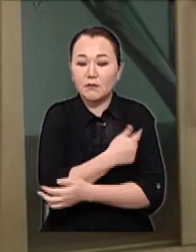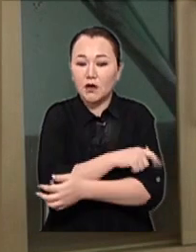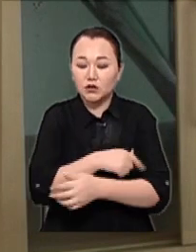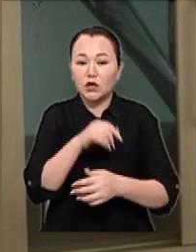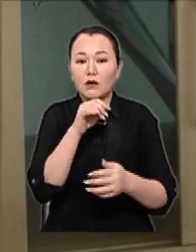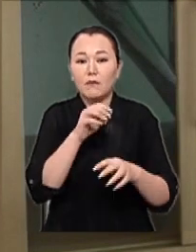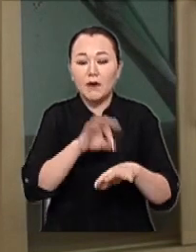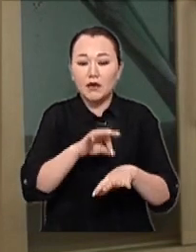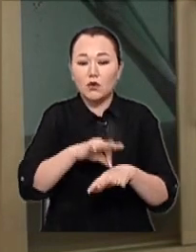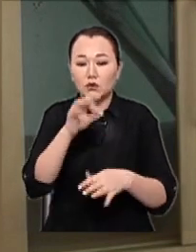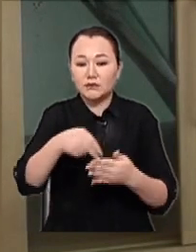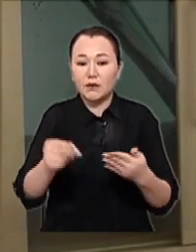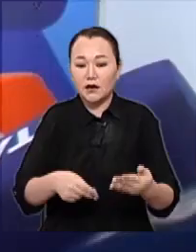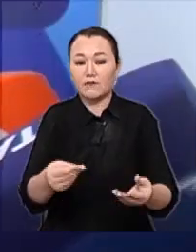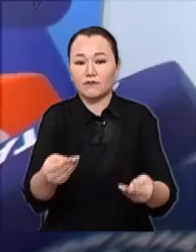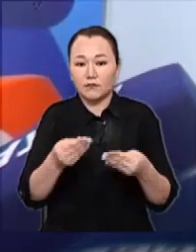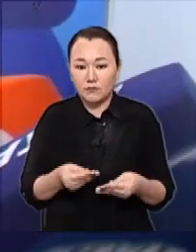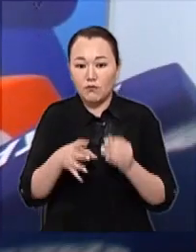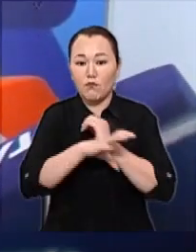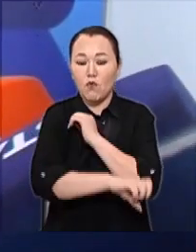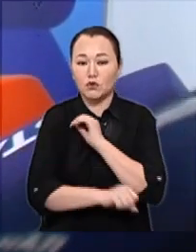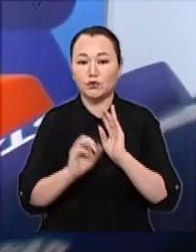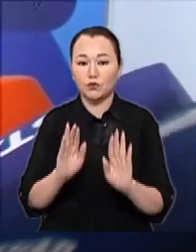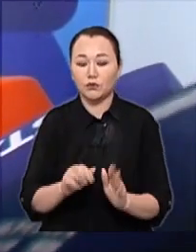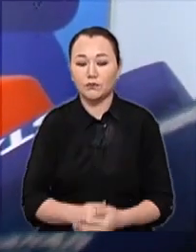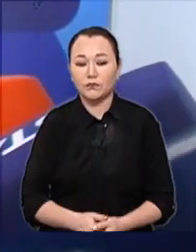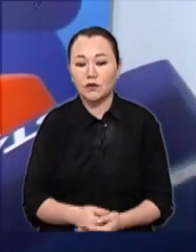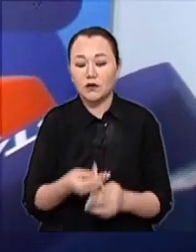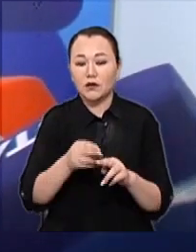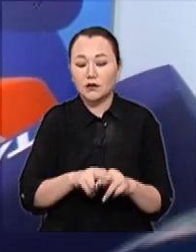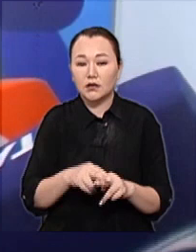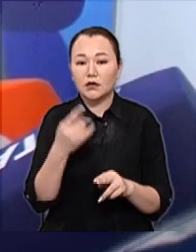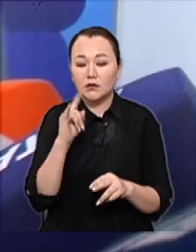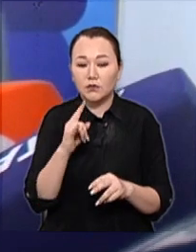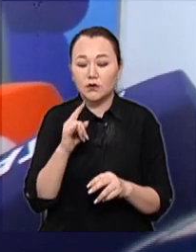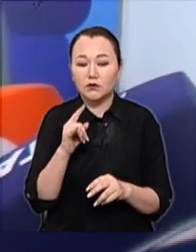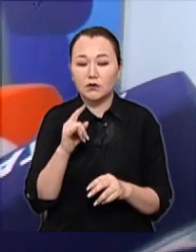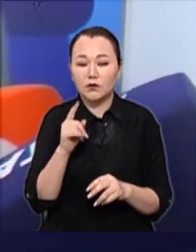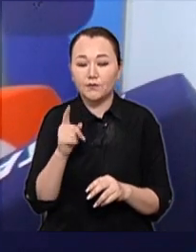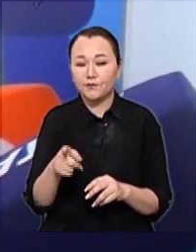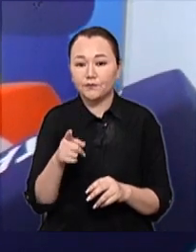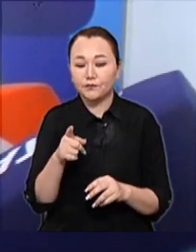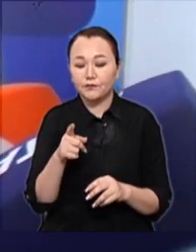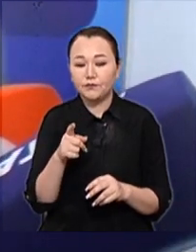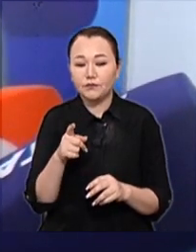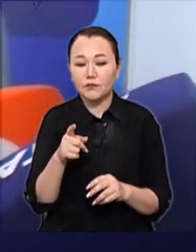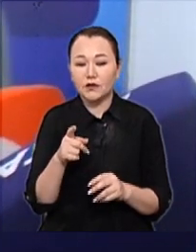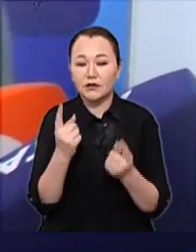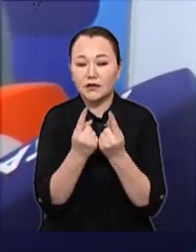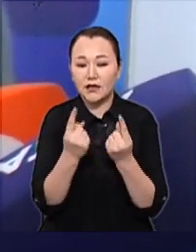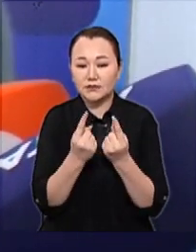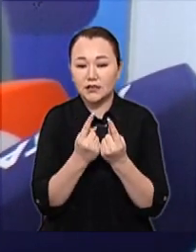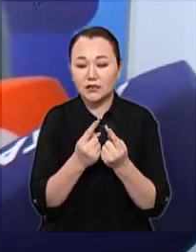ауырды деген анықтама әкеліп тапсырды. Бұл баланы үстінде болғанда сон